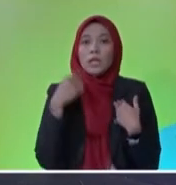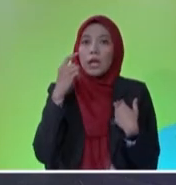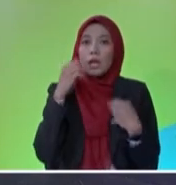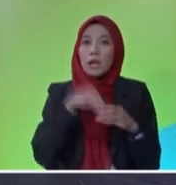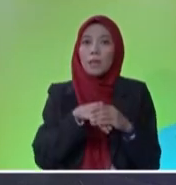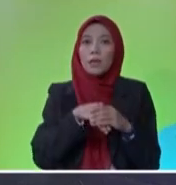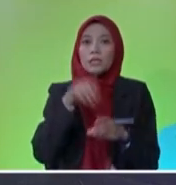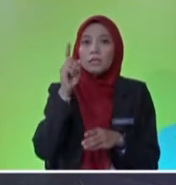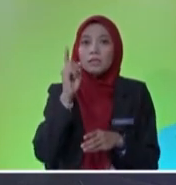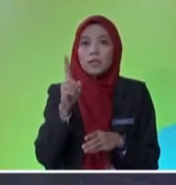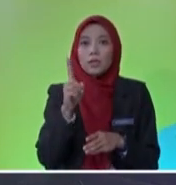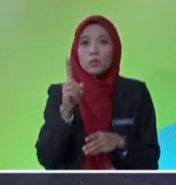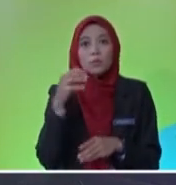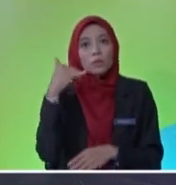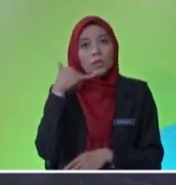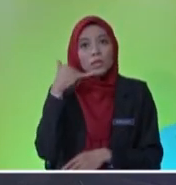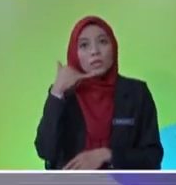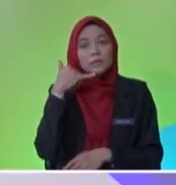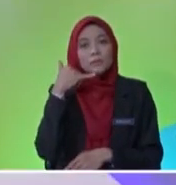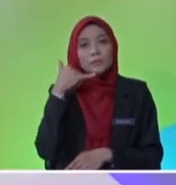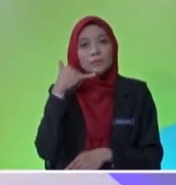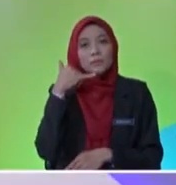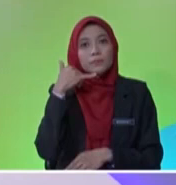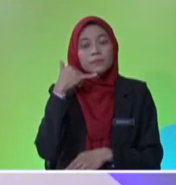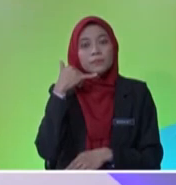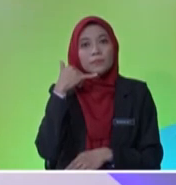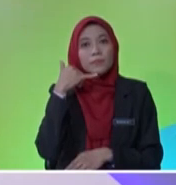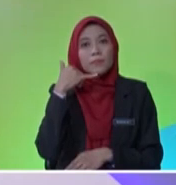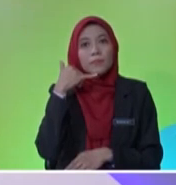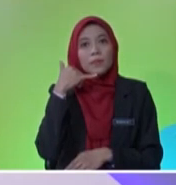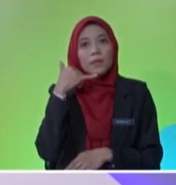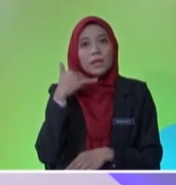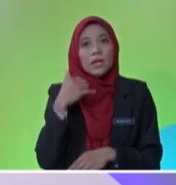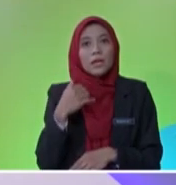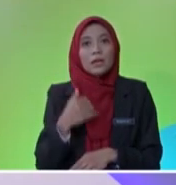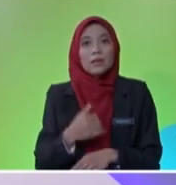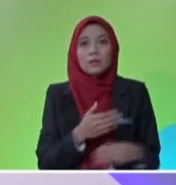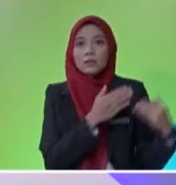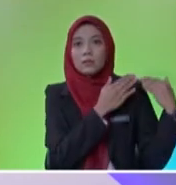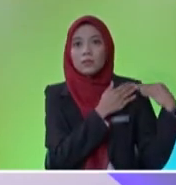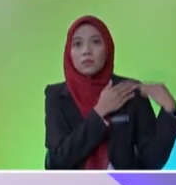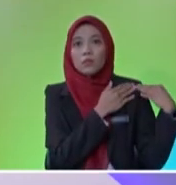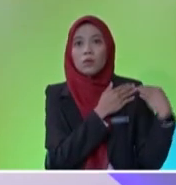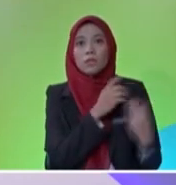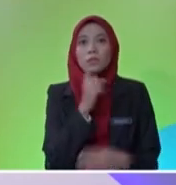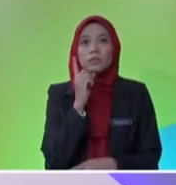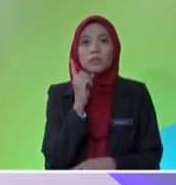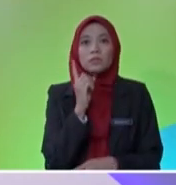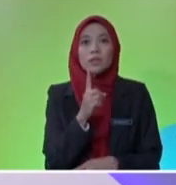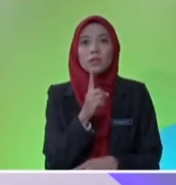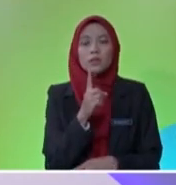satu tarian bantuan kecemasan disitu di selenggara oleh satu badan yaitu Mesh